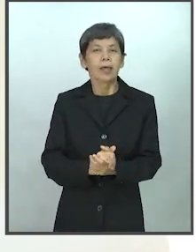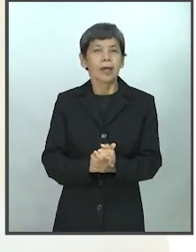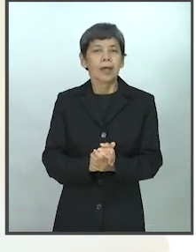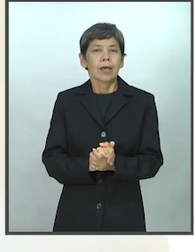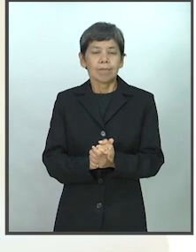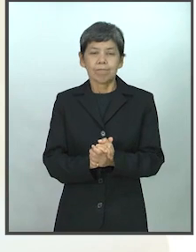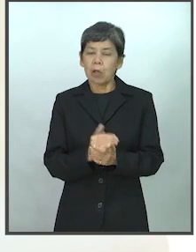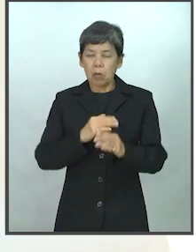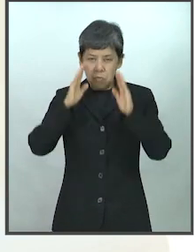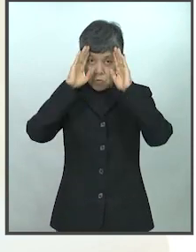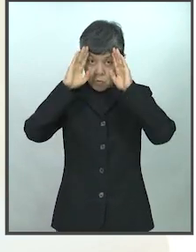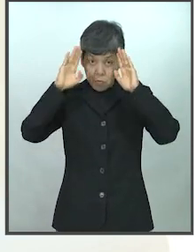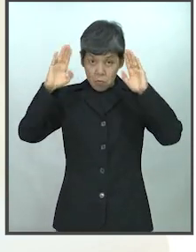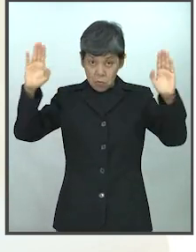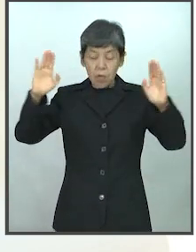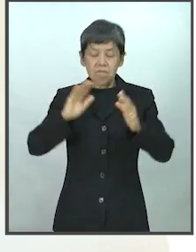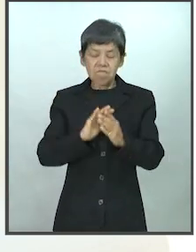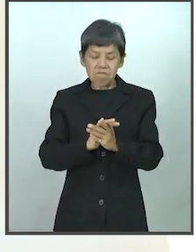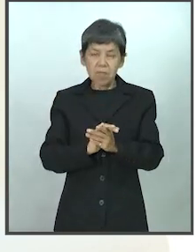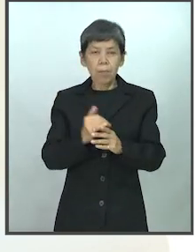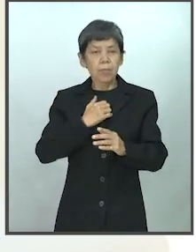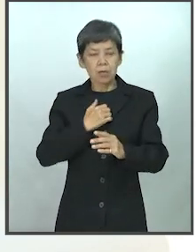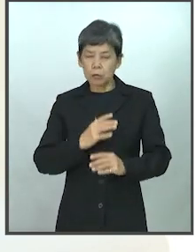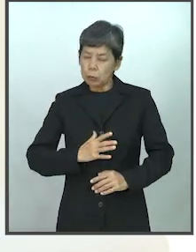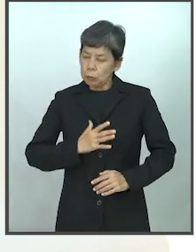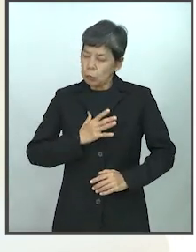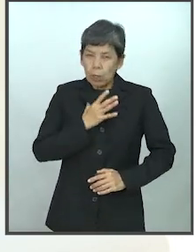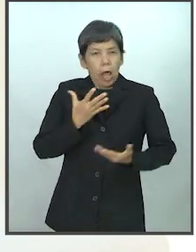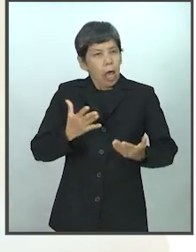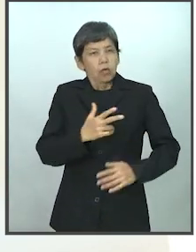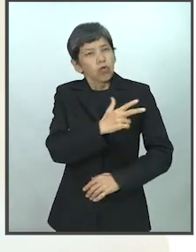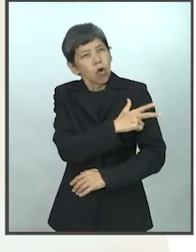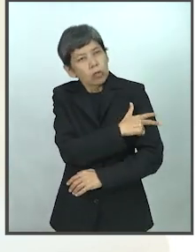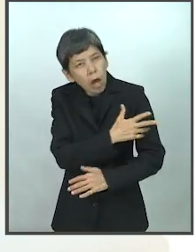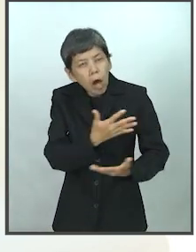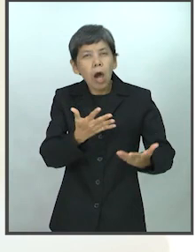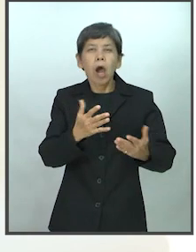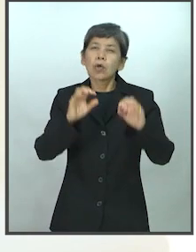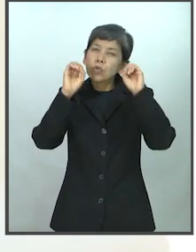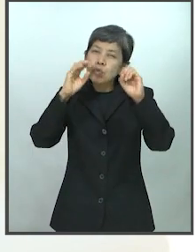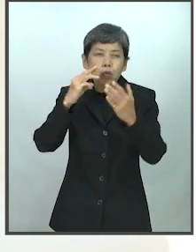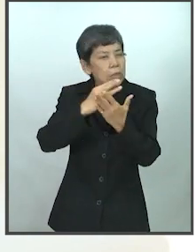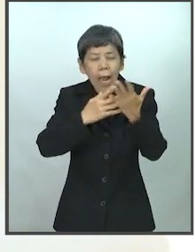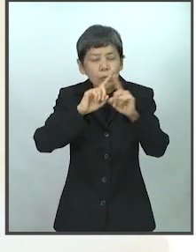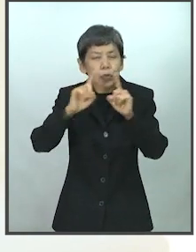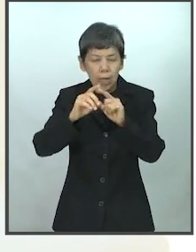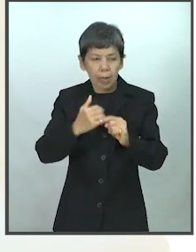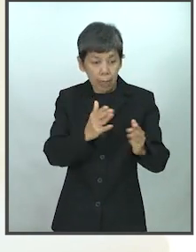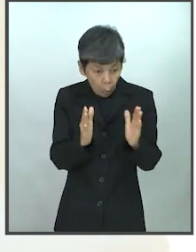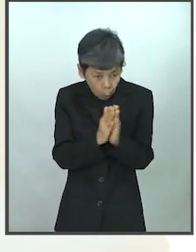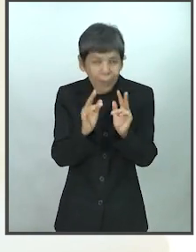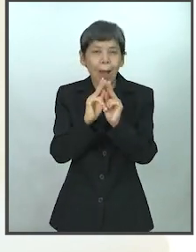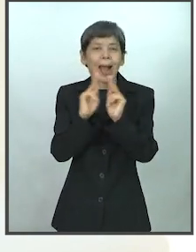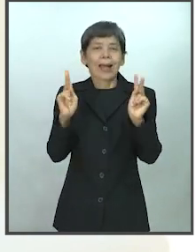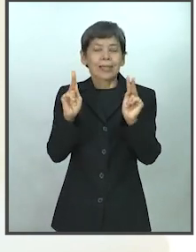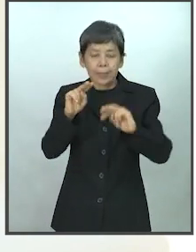ผู้ที่กว้างขวางแล้วก็เป็นผู้ทรงคุณวุฒิเป็นด็อกเตอร ์ เป็นอาจารย์เพื่อมาเป็นคณะกรรมการ